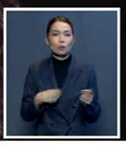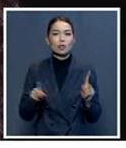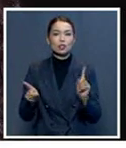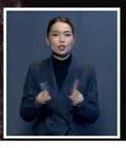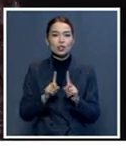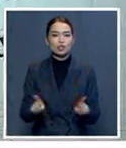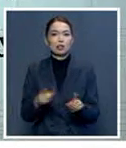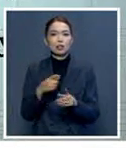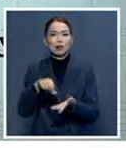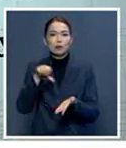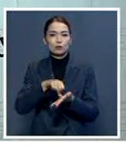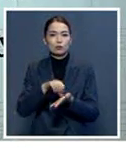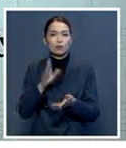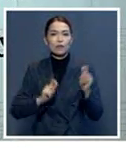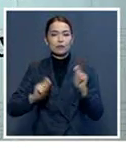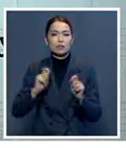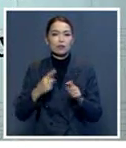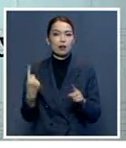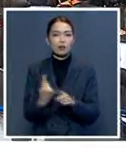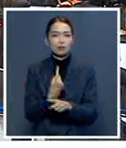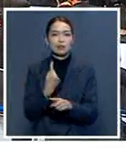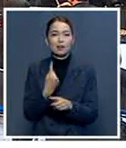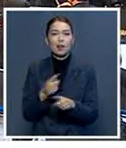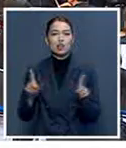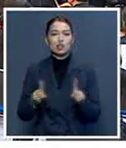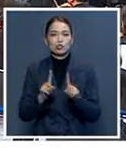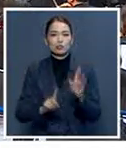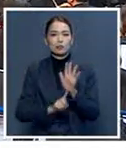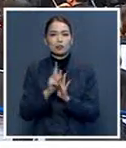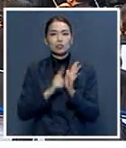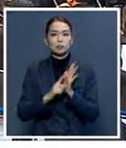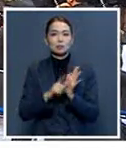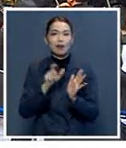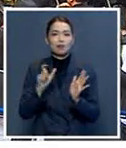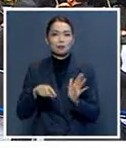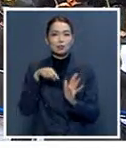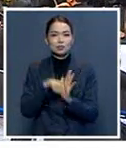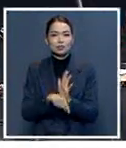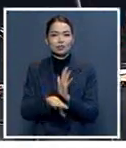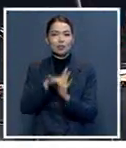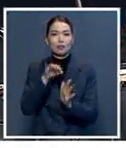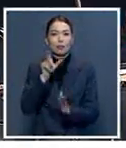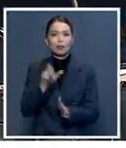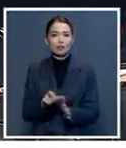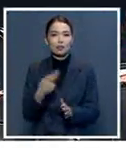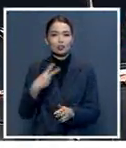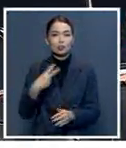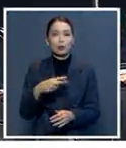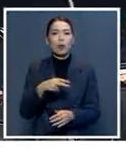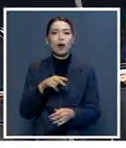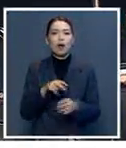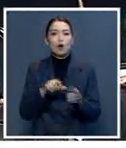бойынша сынға түседі. Фестивальдің алғашқы күнін дирижерлар бастады. 70 адамның ішінен таңдап алынған 20 үміткер